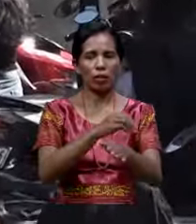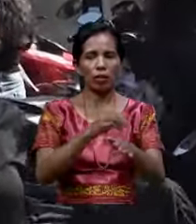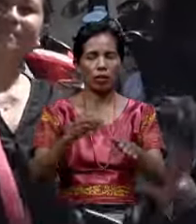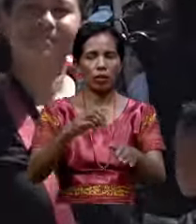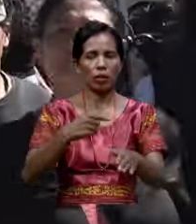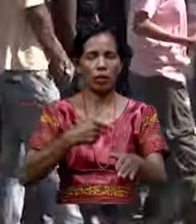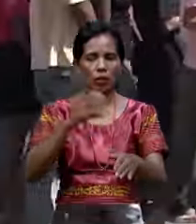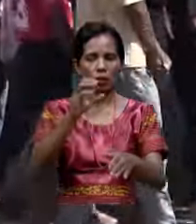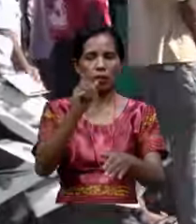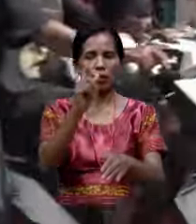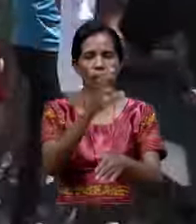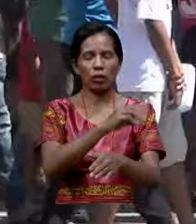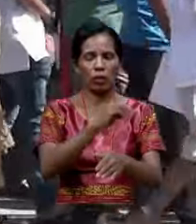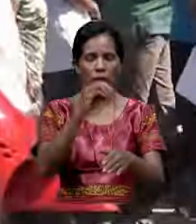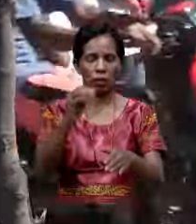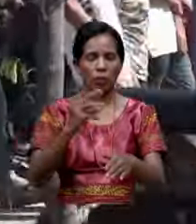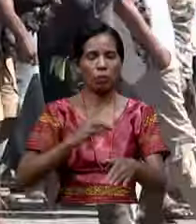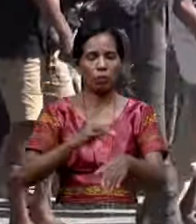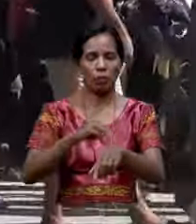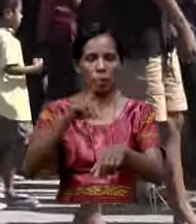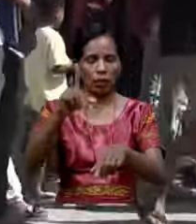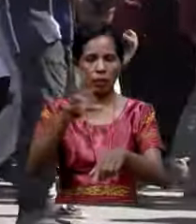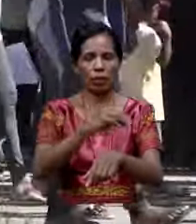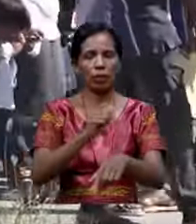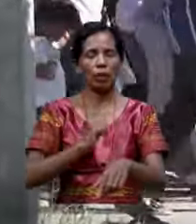Golgota Kampung Baru Kristurai Motael no Aimutin.